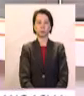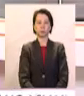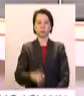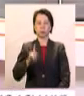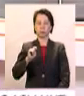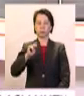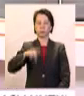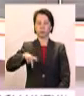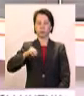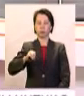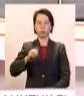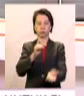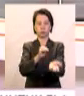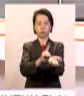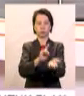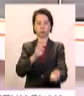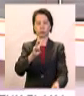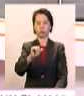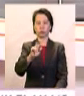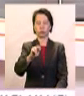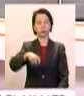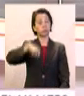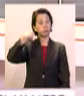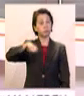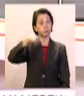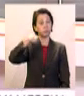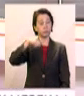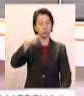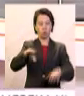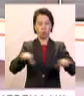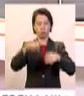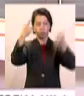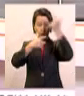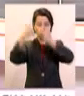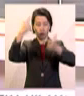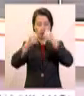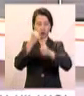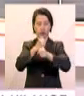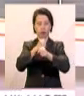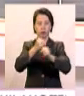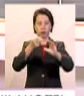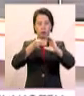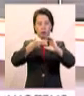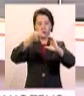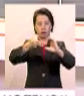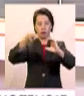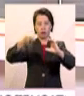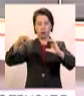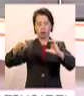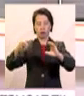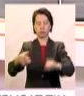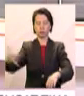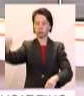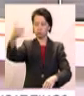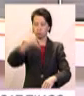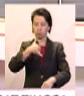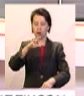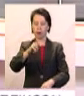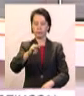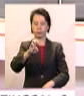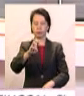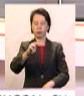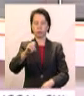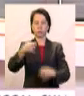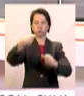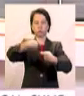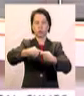Timbalan Perdana Menteri Datuk Seri Dr. Wan Azizah Wan Ismail yang melakukan lawatan kerja di Cameron Highlands hari ini menerima memorandum